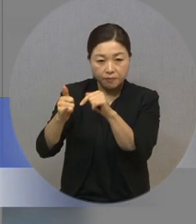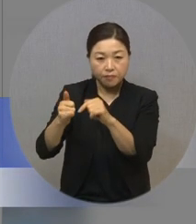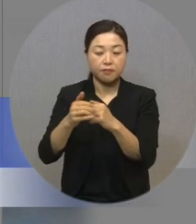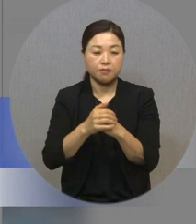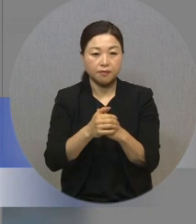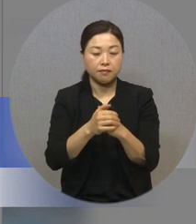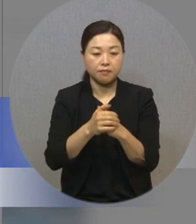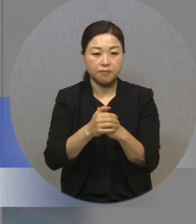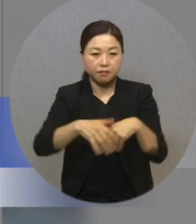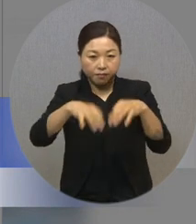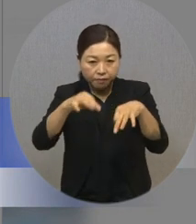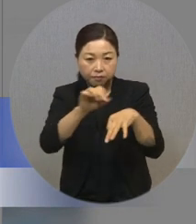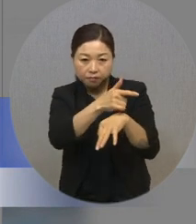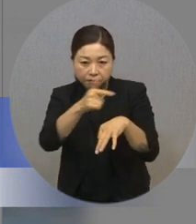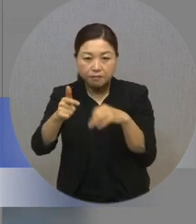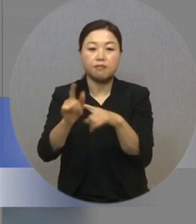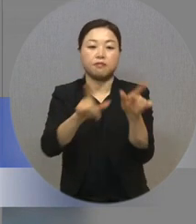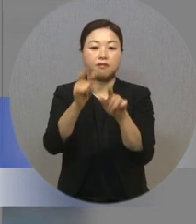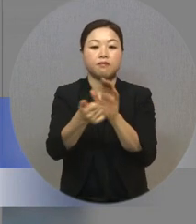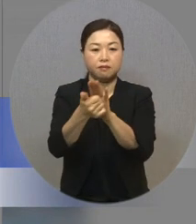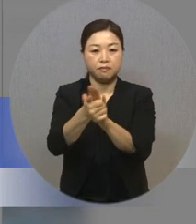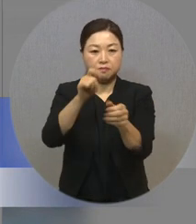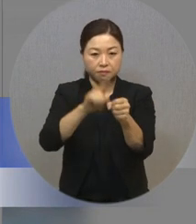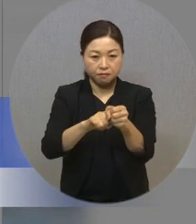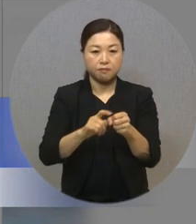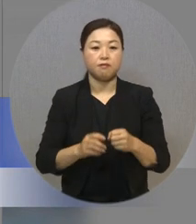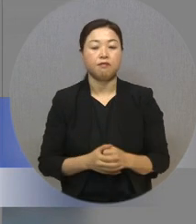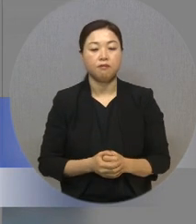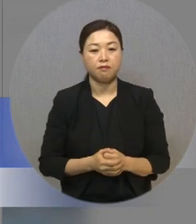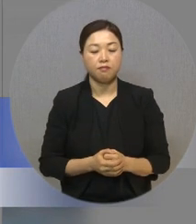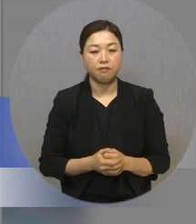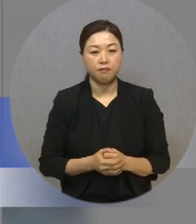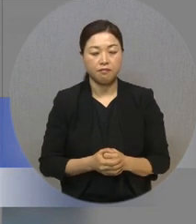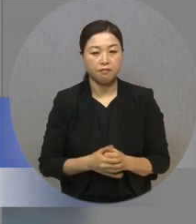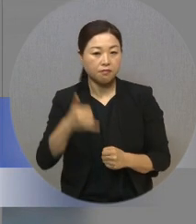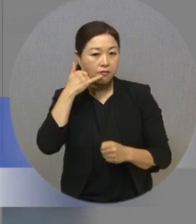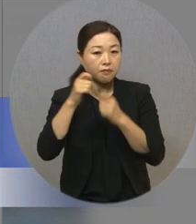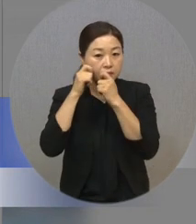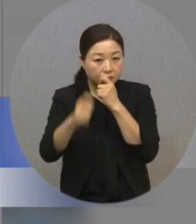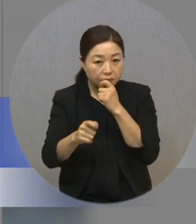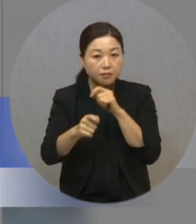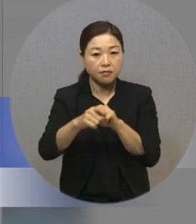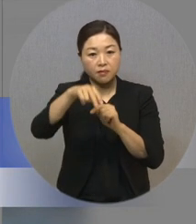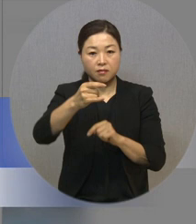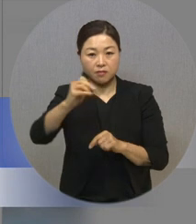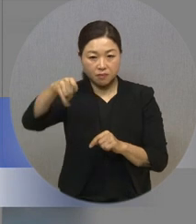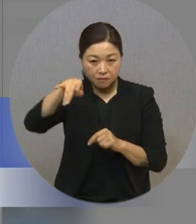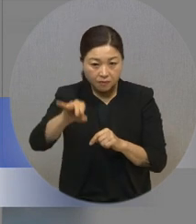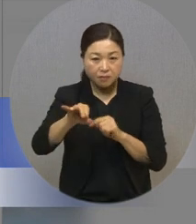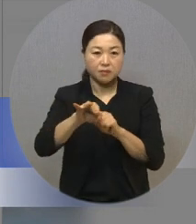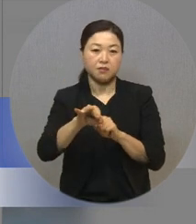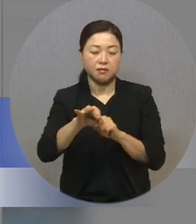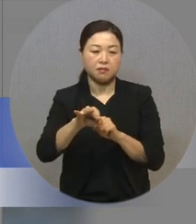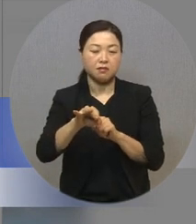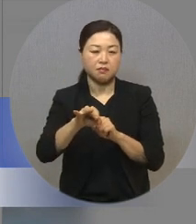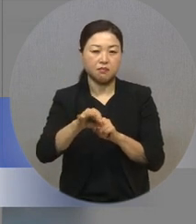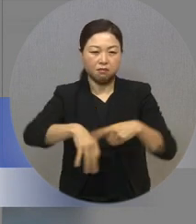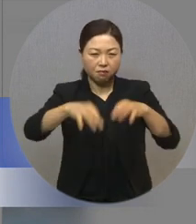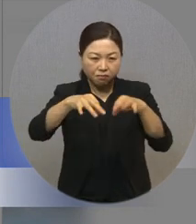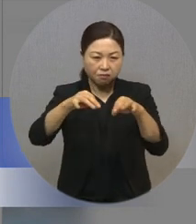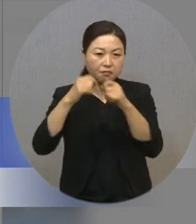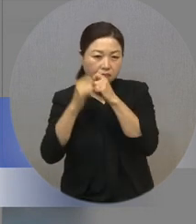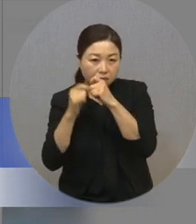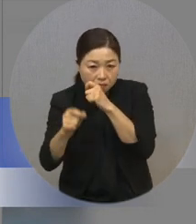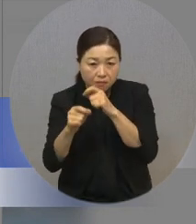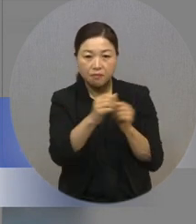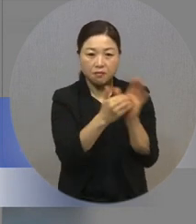지원하기 위해 마련됐습니다 특히 이날 교육에서는 보이스 피싱이나 스미싱 등과 같은 금융사기 사례별 대처 요령에